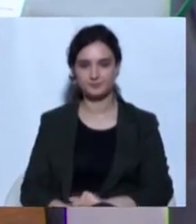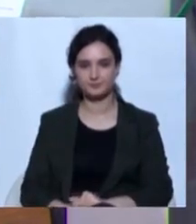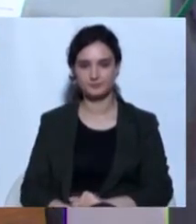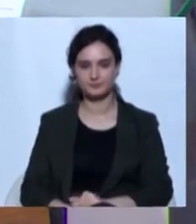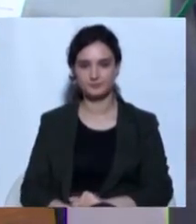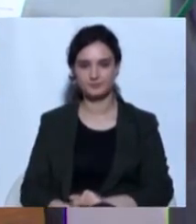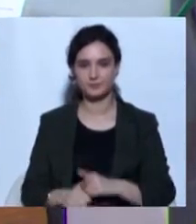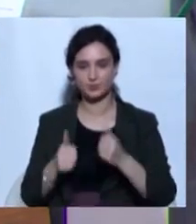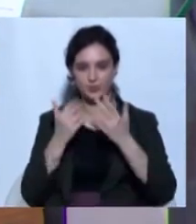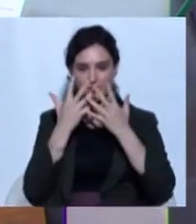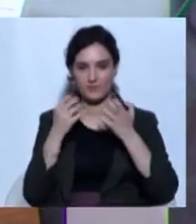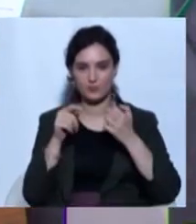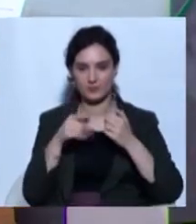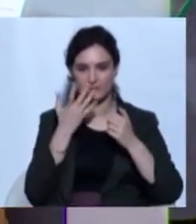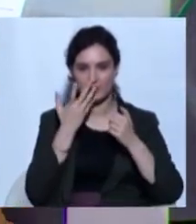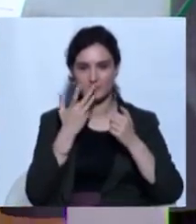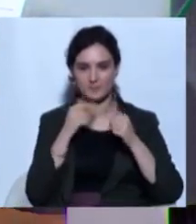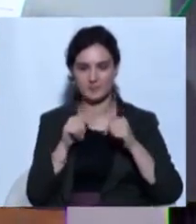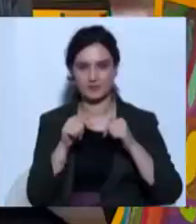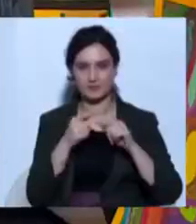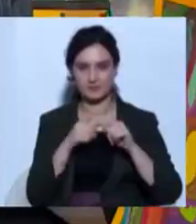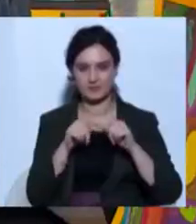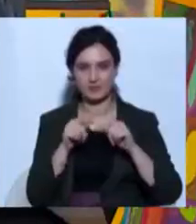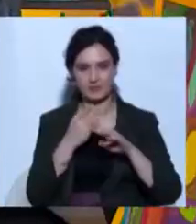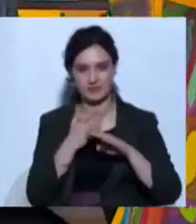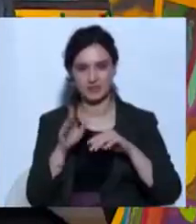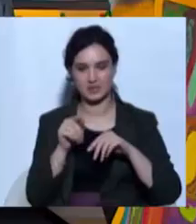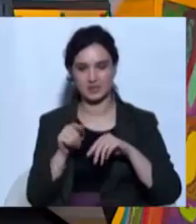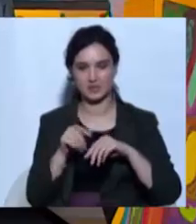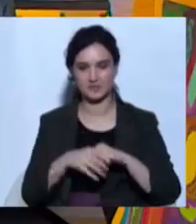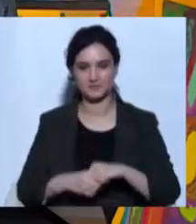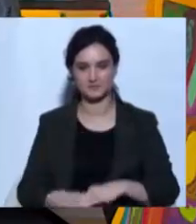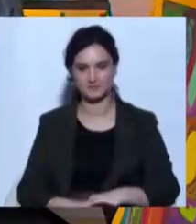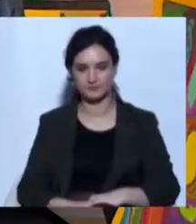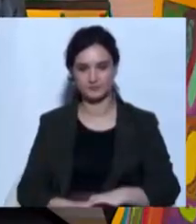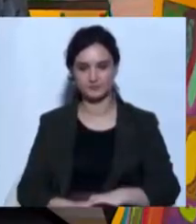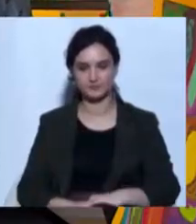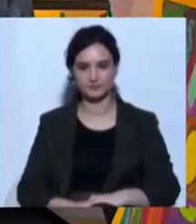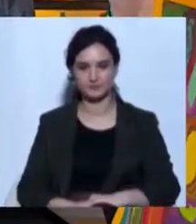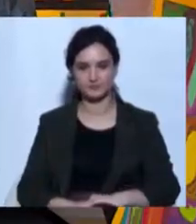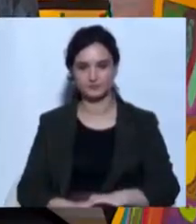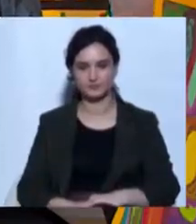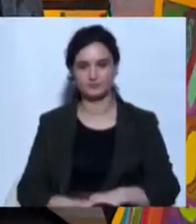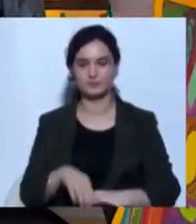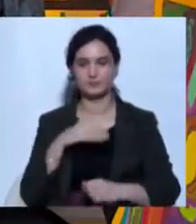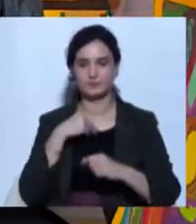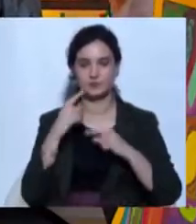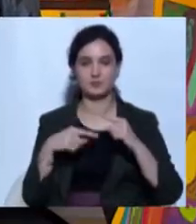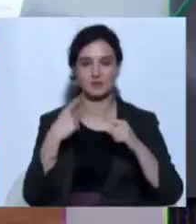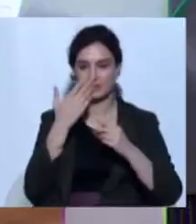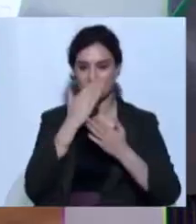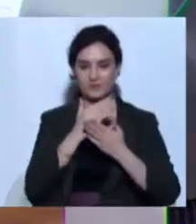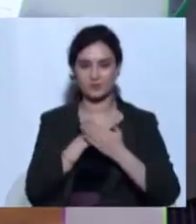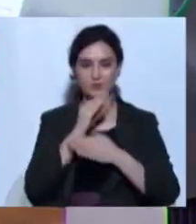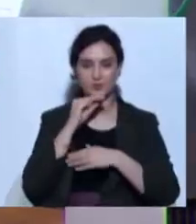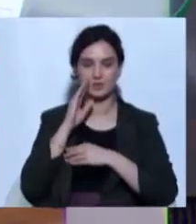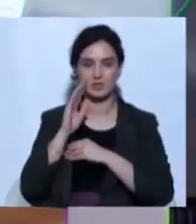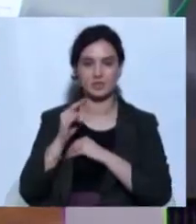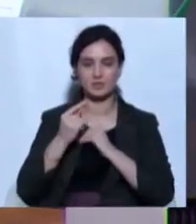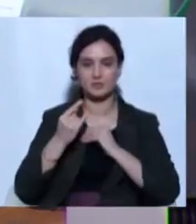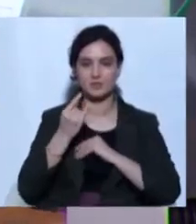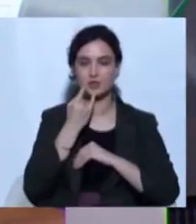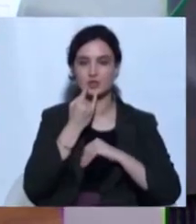ფერებს? ეს კიდე ცალკეა. აი ჩვენ შემდეგი გაკვეთილი, როცა იქნება ჩიტები.